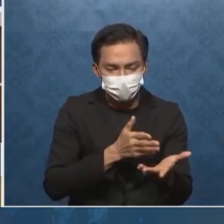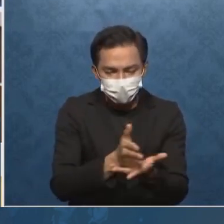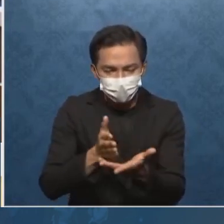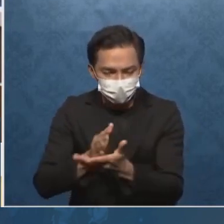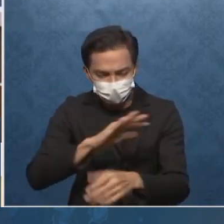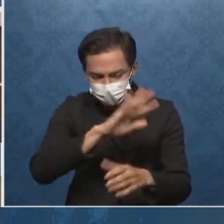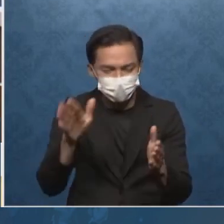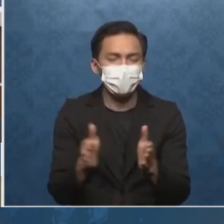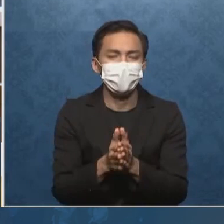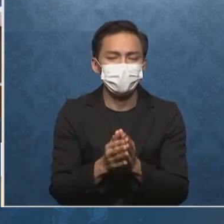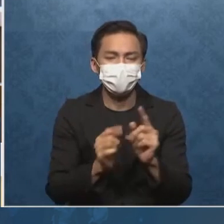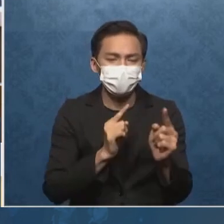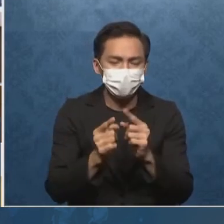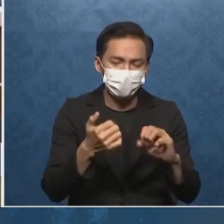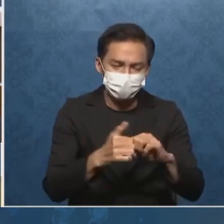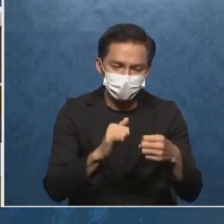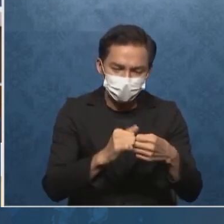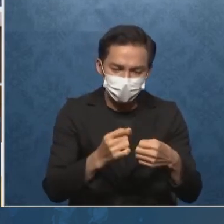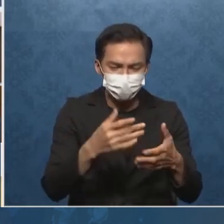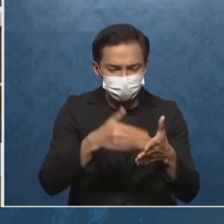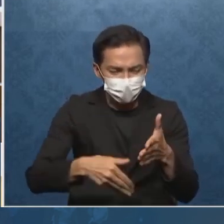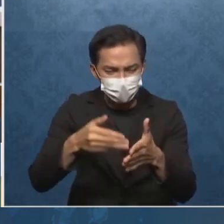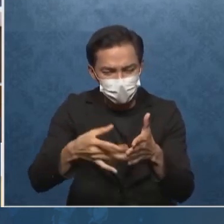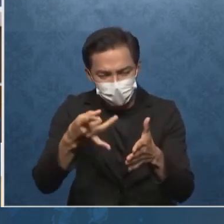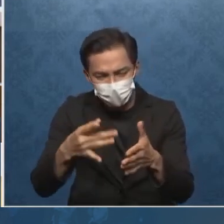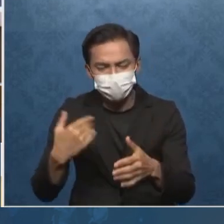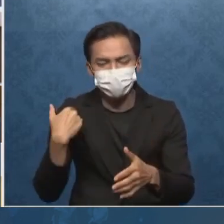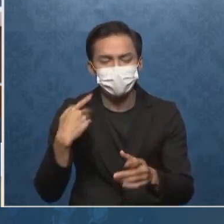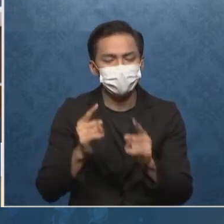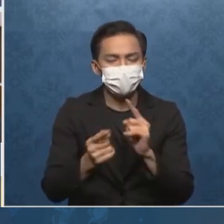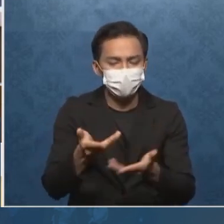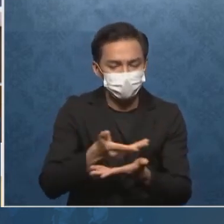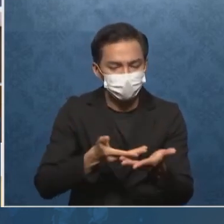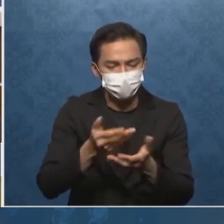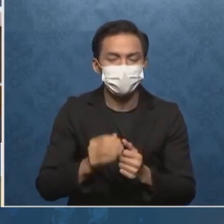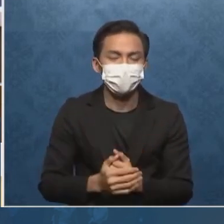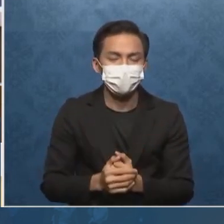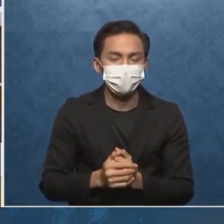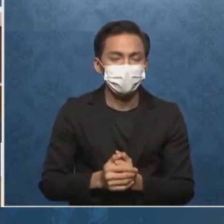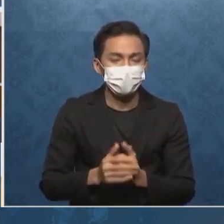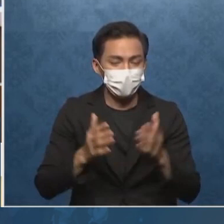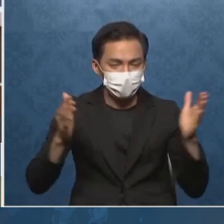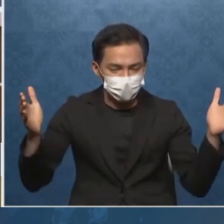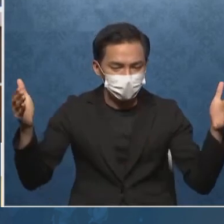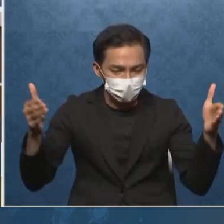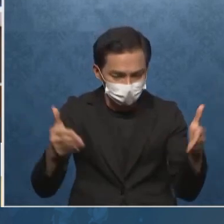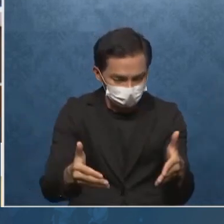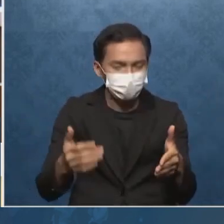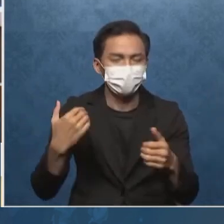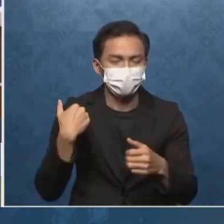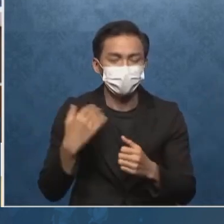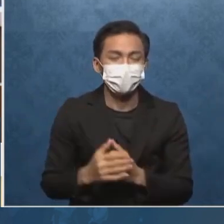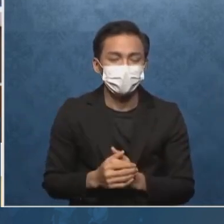พบปัญหาที่เกิดขึ้นมากมายแล้วติดขัดจริงๆแล้วธรรมดานเดี๋ยวผมจะเริ่มจากภาพใหญ่ก่อนประเด็นแรกทั้ง